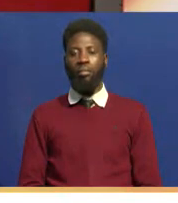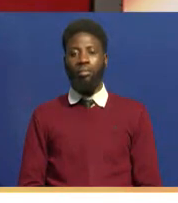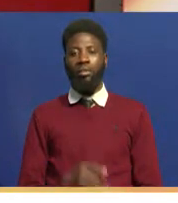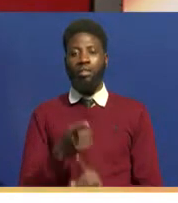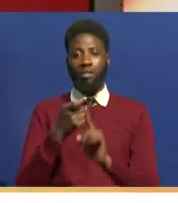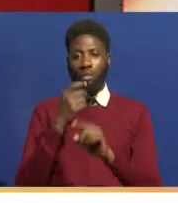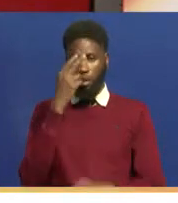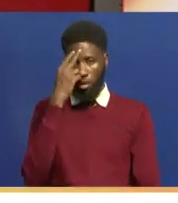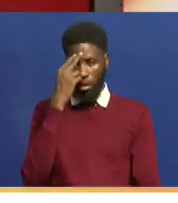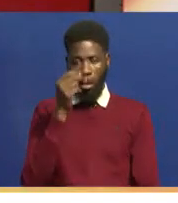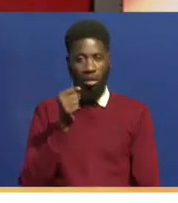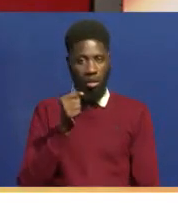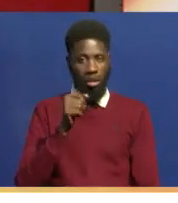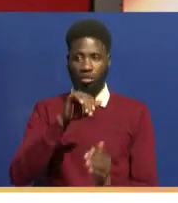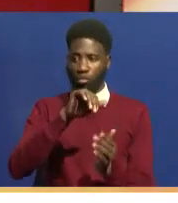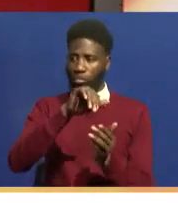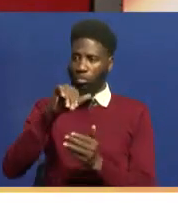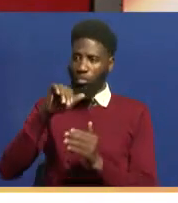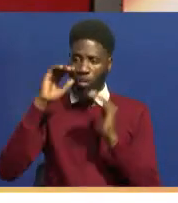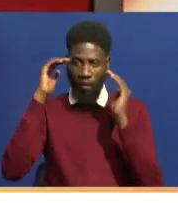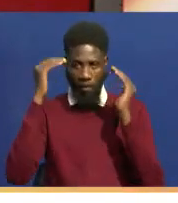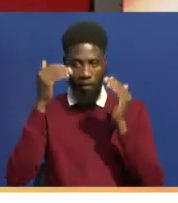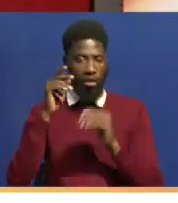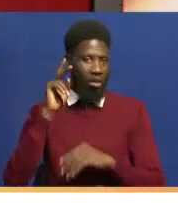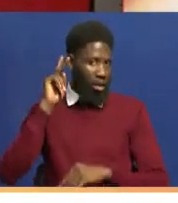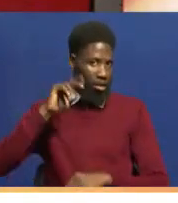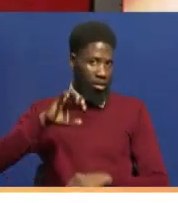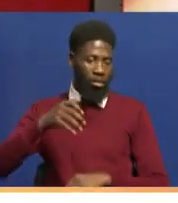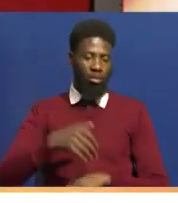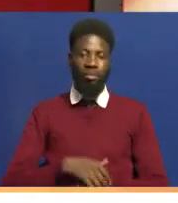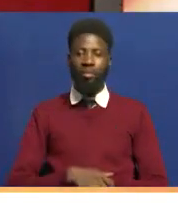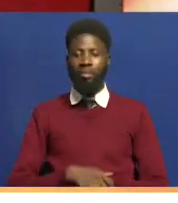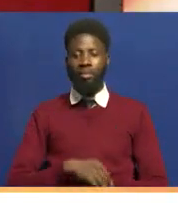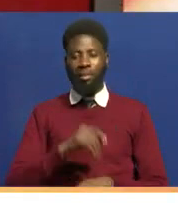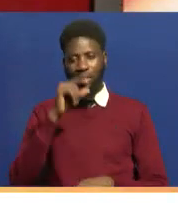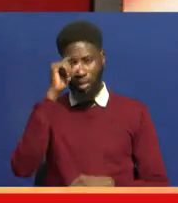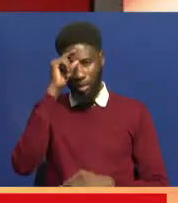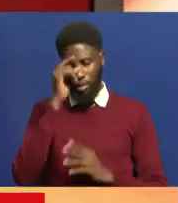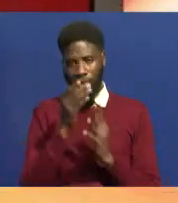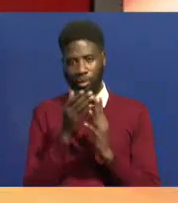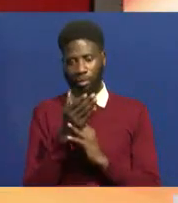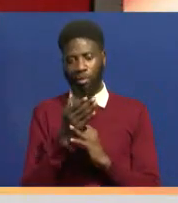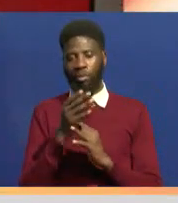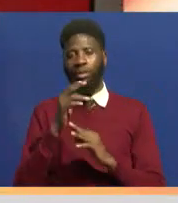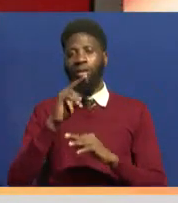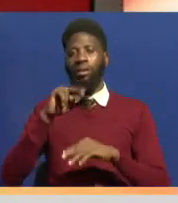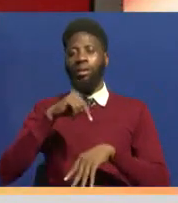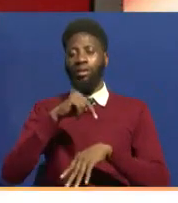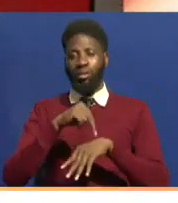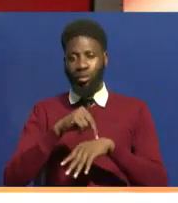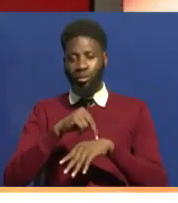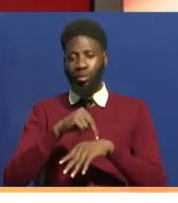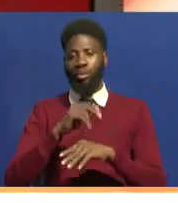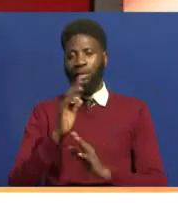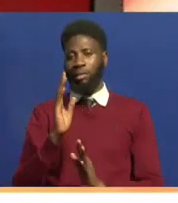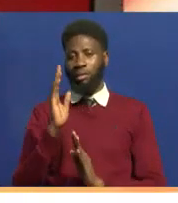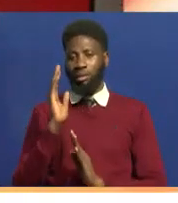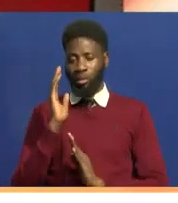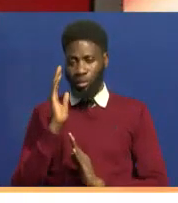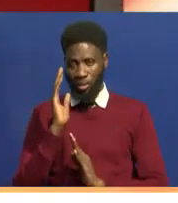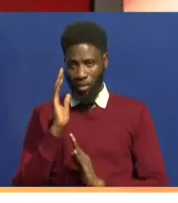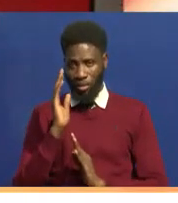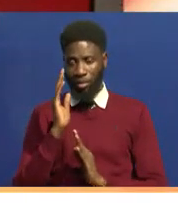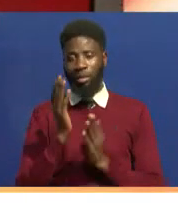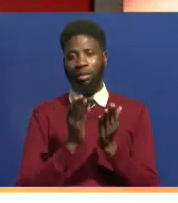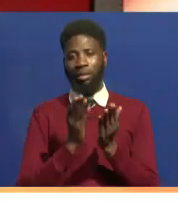Kutoka Kajiado tunachanganya guu hadi kwenye gatuzi la Kisii ambapo serikali kupitia Wizara ya Usalama wa Kitaifa imefanya mabadiliko ya kuhamasisha baadhi ya maafisa wa